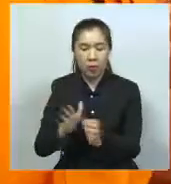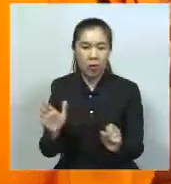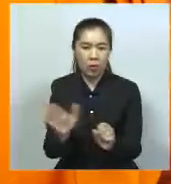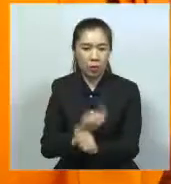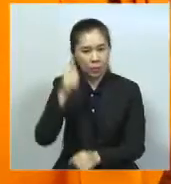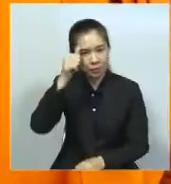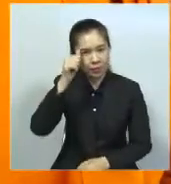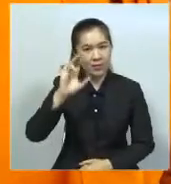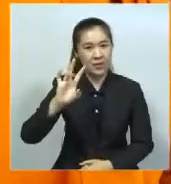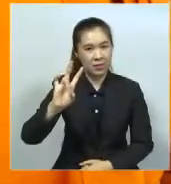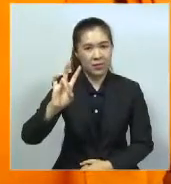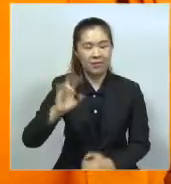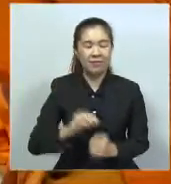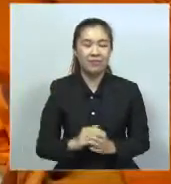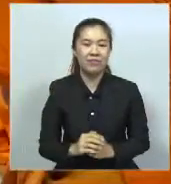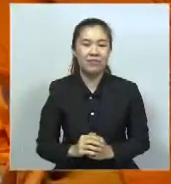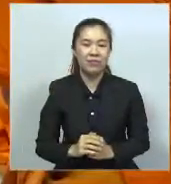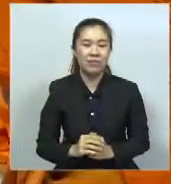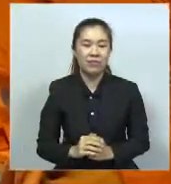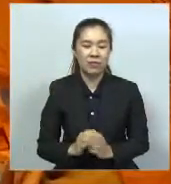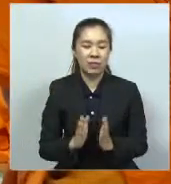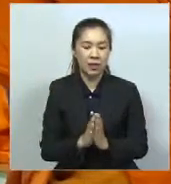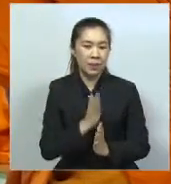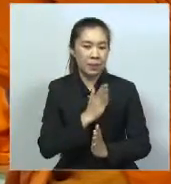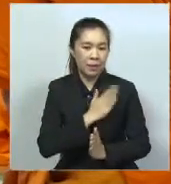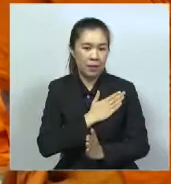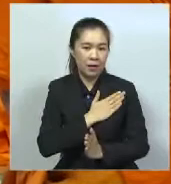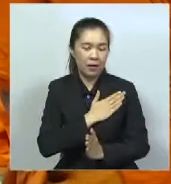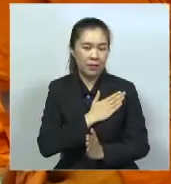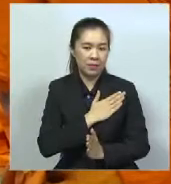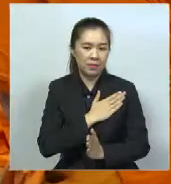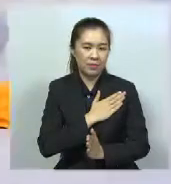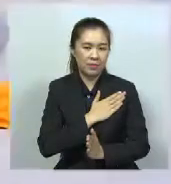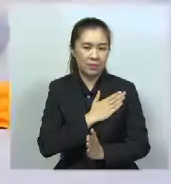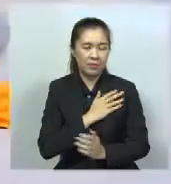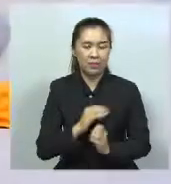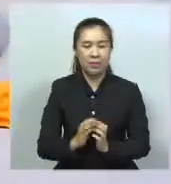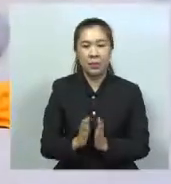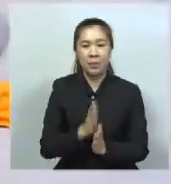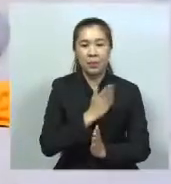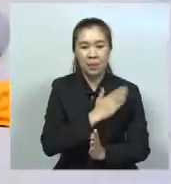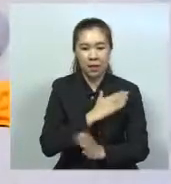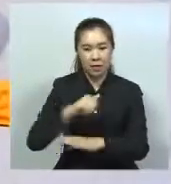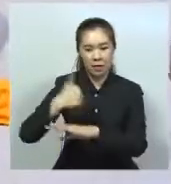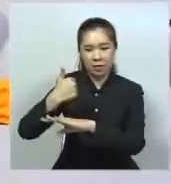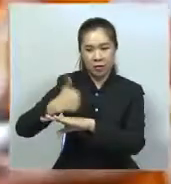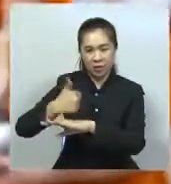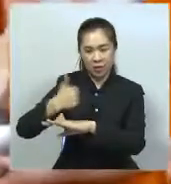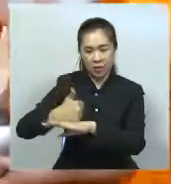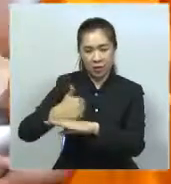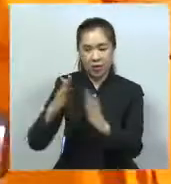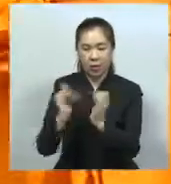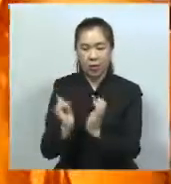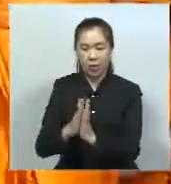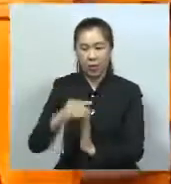วันแล้วพระธรรมกะโพธิวงศ์เจ้าอาวาสขออภัยค่ะพระธรรมโพธิวงศ์เจ้าอาวาสวัดไทยพุ